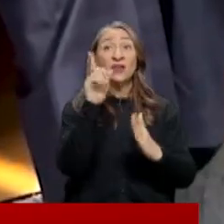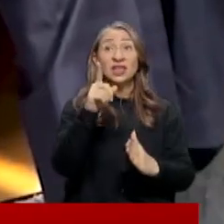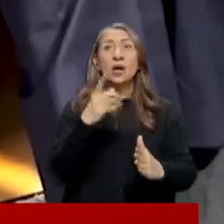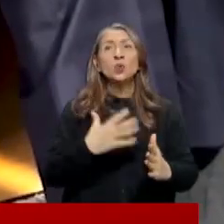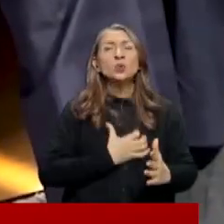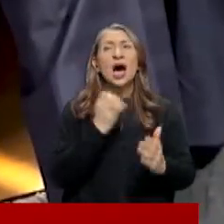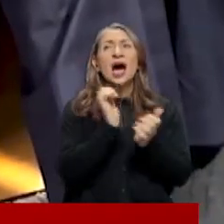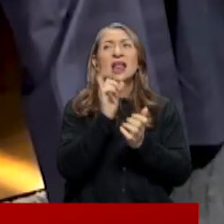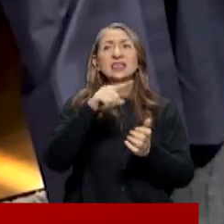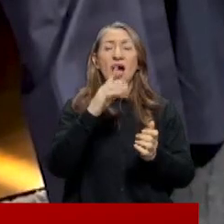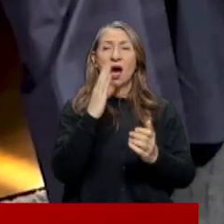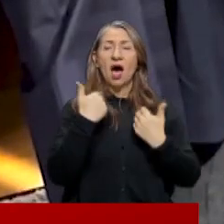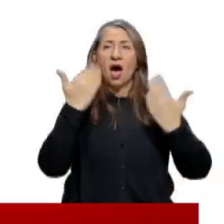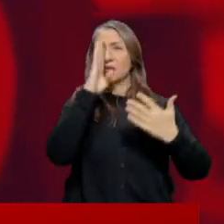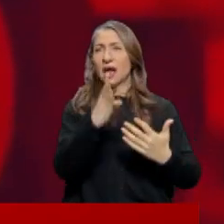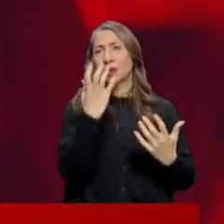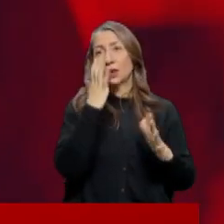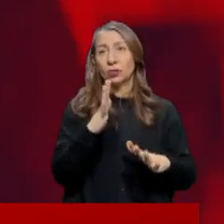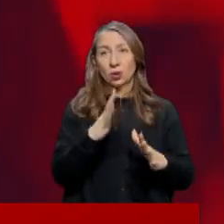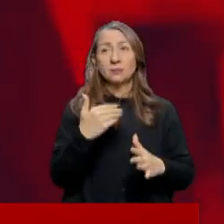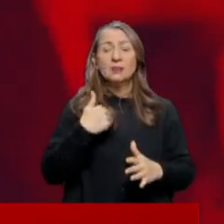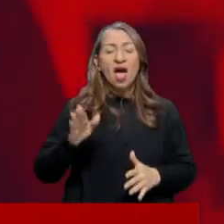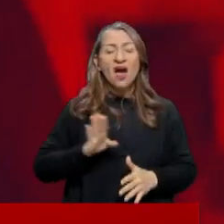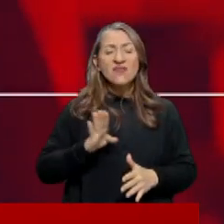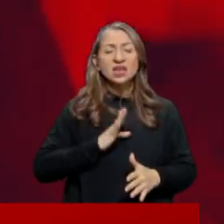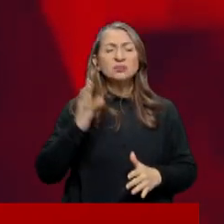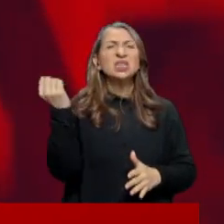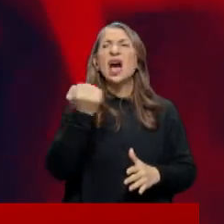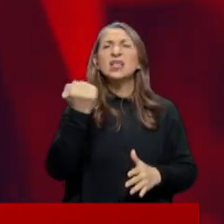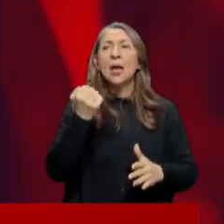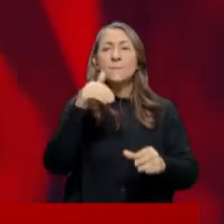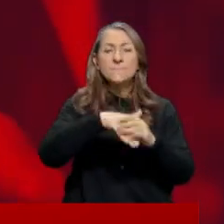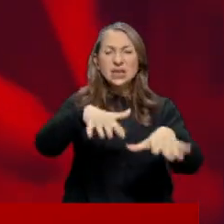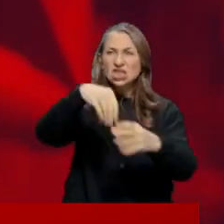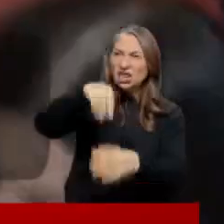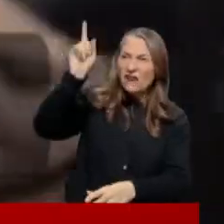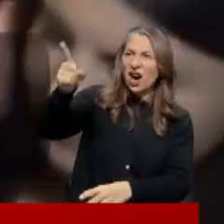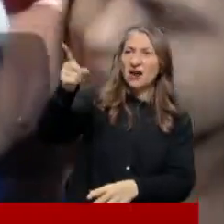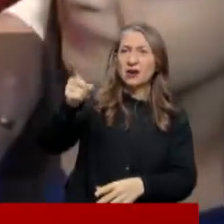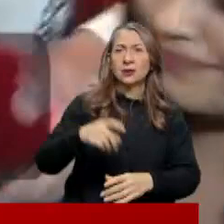Acılı ailesi de adalet bekleyişinde. Bizim evladımızın katili meclistedir.